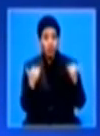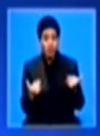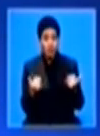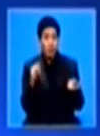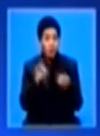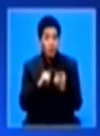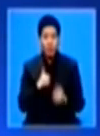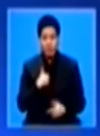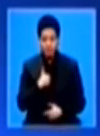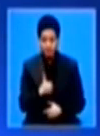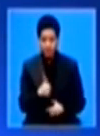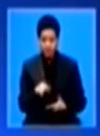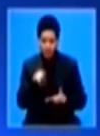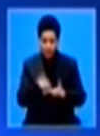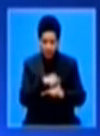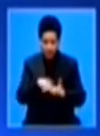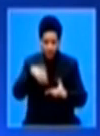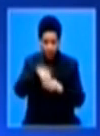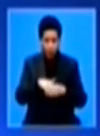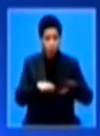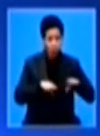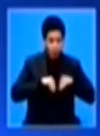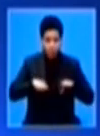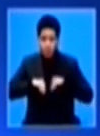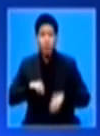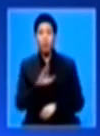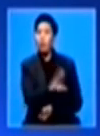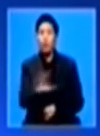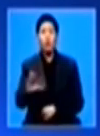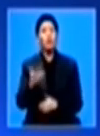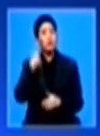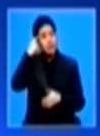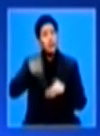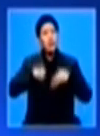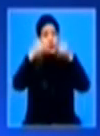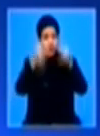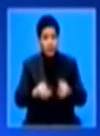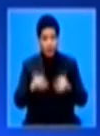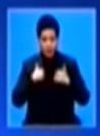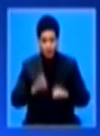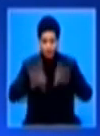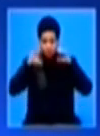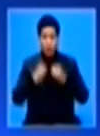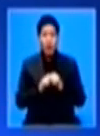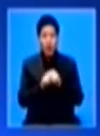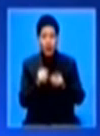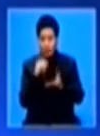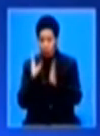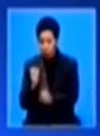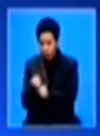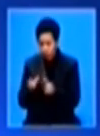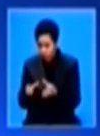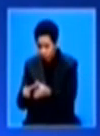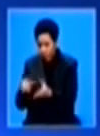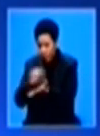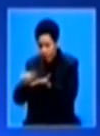ไว้ชัดเจนอะไรคือผิดอะไรคือถูกแต่อย่าไปข่มขู่ประชาชนว่าอย่าไปเลยถ้าทุกคนให้ใครชี้นำในท